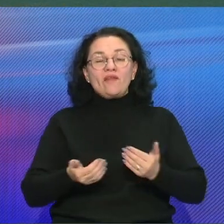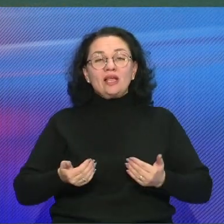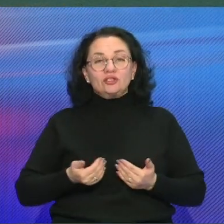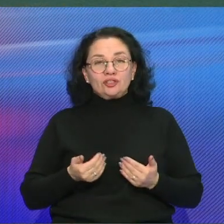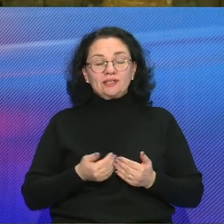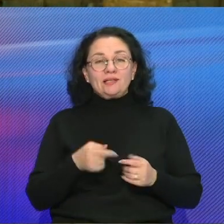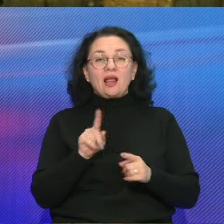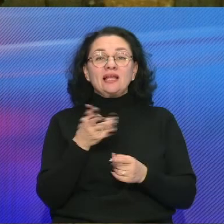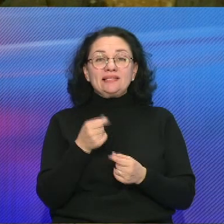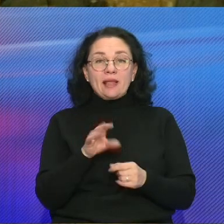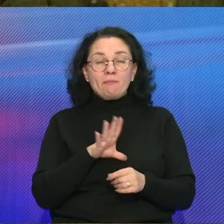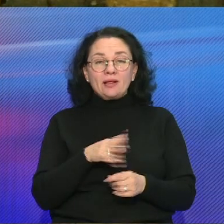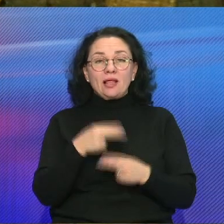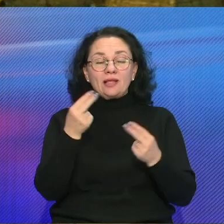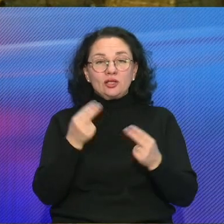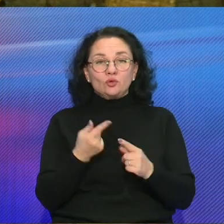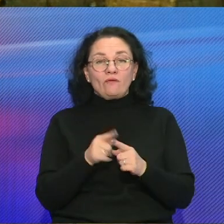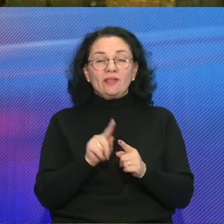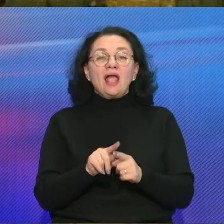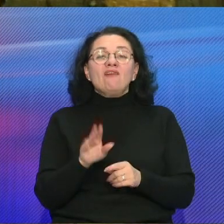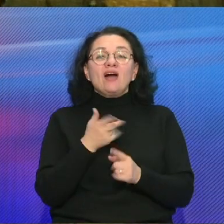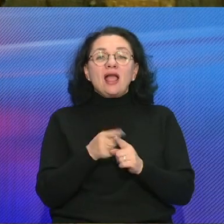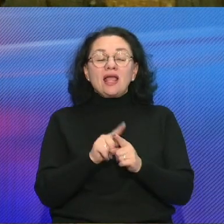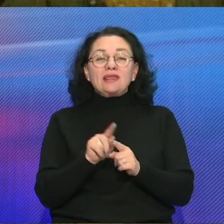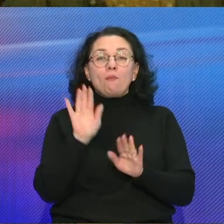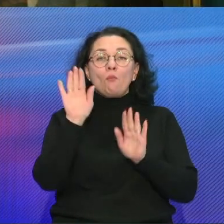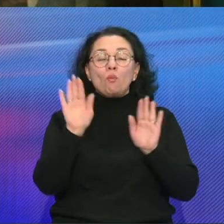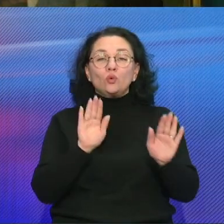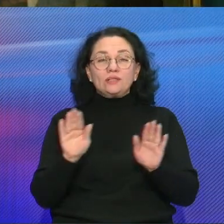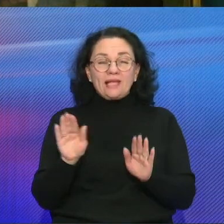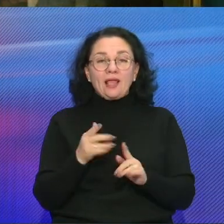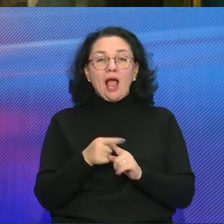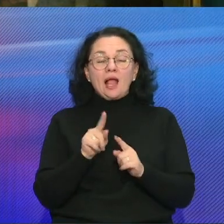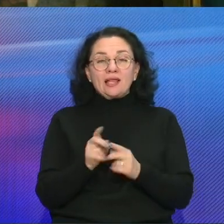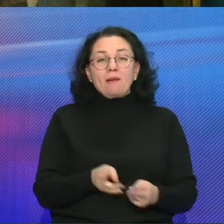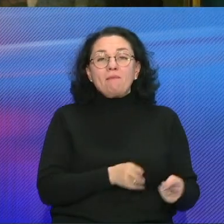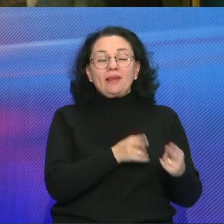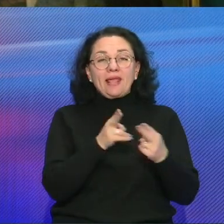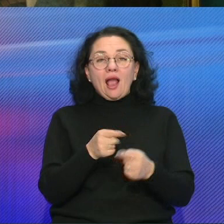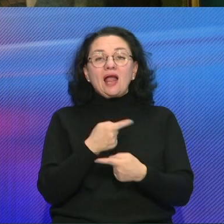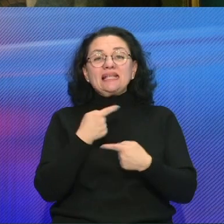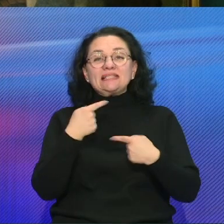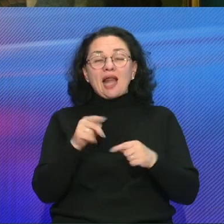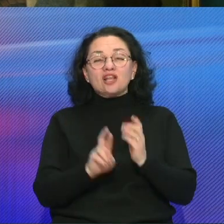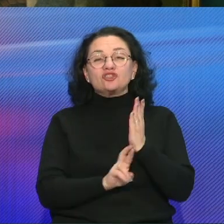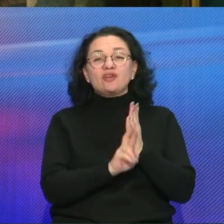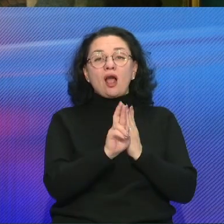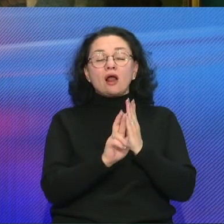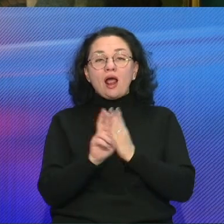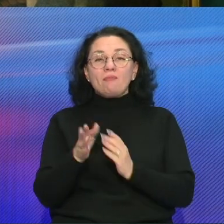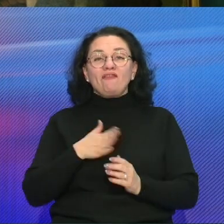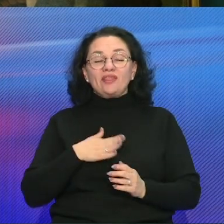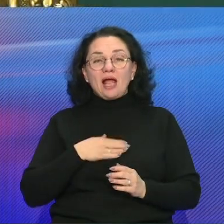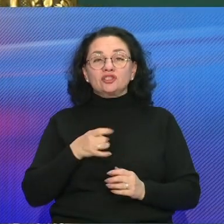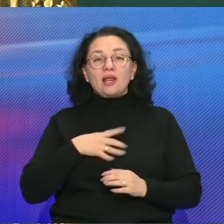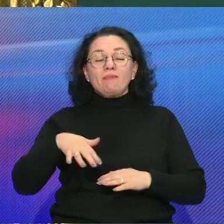Заходняй Еўропе, у фонды Гродзенскага музея гісторыі рэлігіі яны ў асноўным трапілі з розных храмаў нашай краіны. У экспазіцыі выдзелены тры